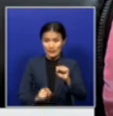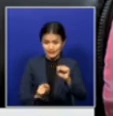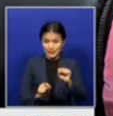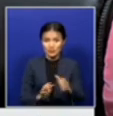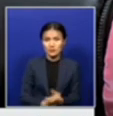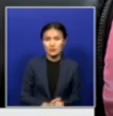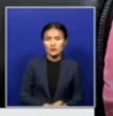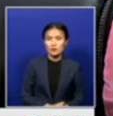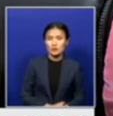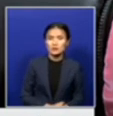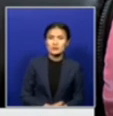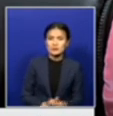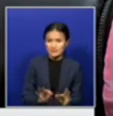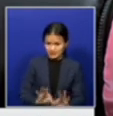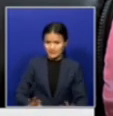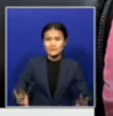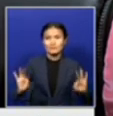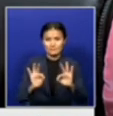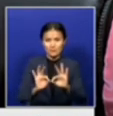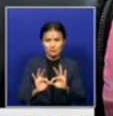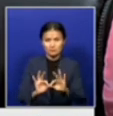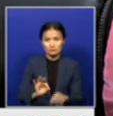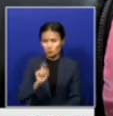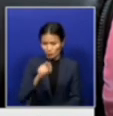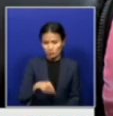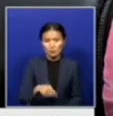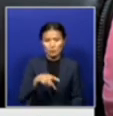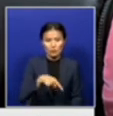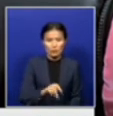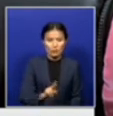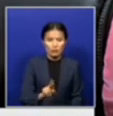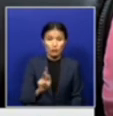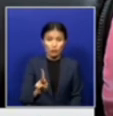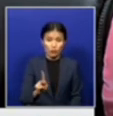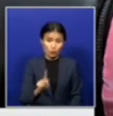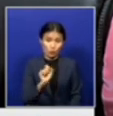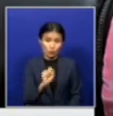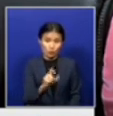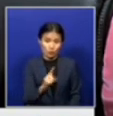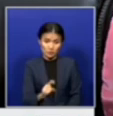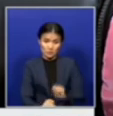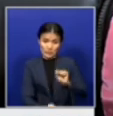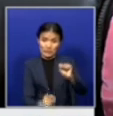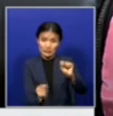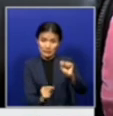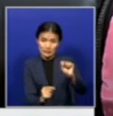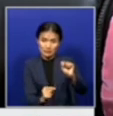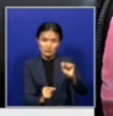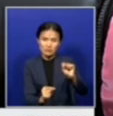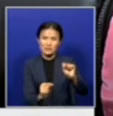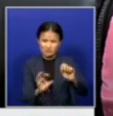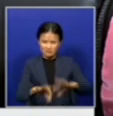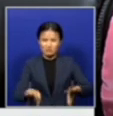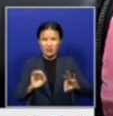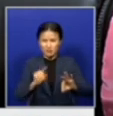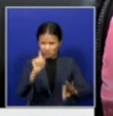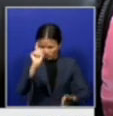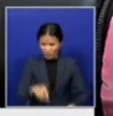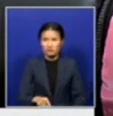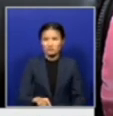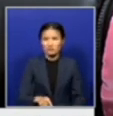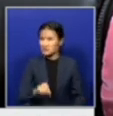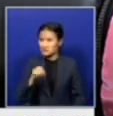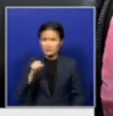ศสถานการณ์ฉุกเฉินพรก.ฉุกเฉินจำกัดเสรีภาพของพี่น้องประชาชนครับและที่สำคั